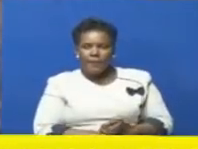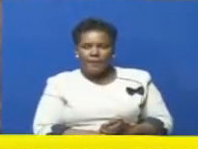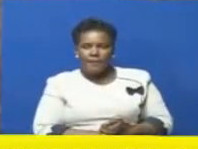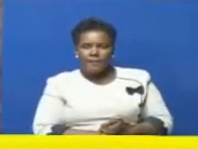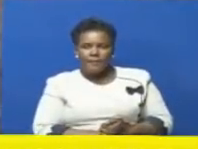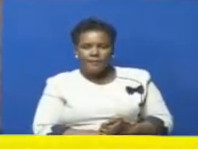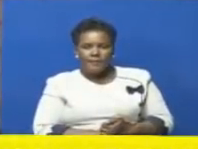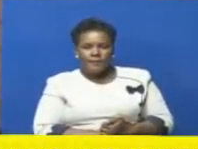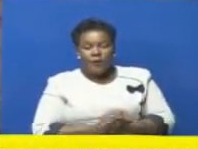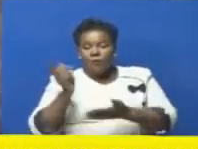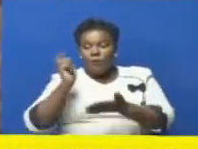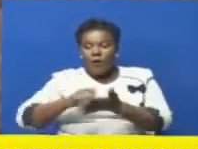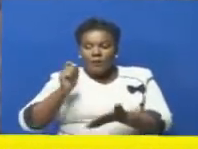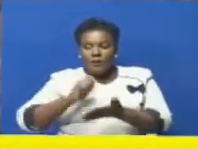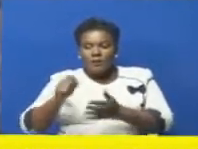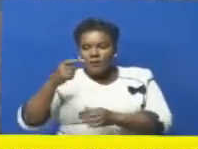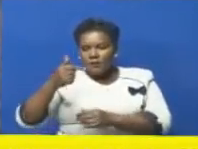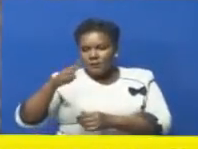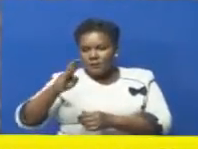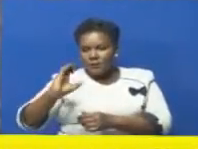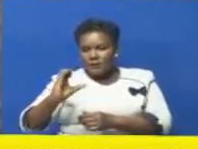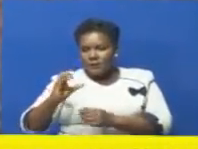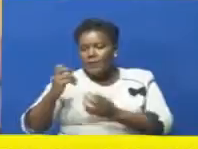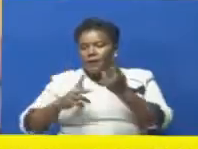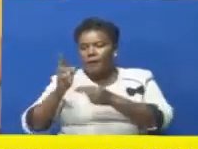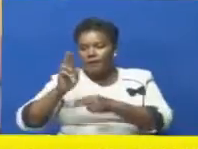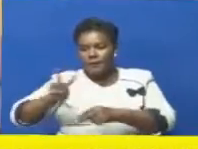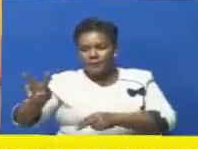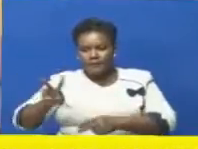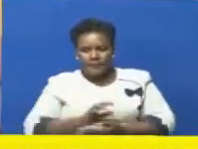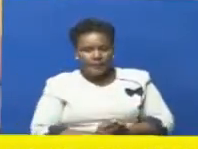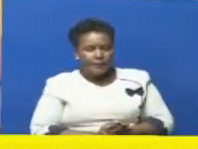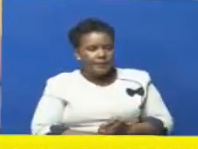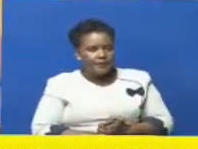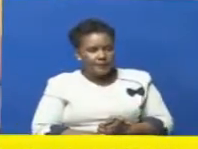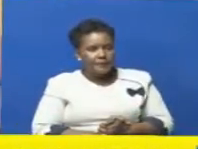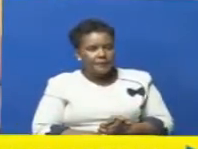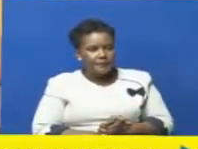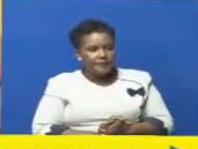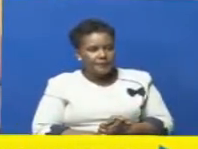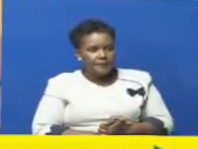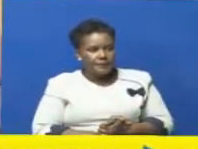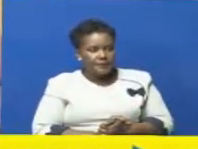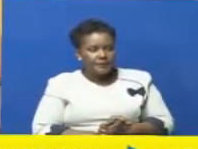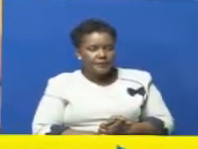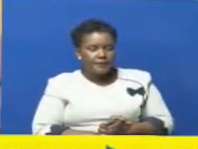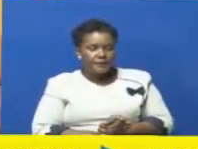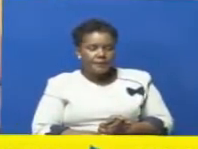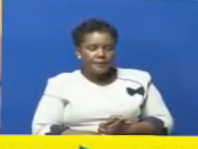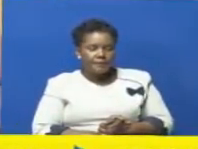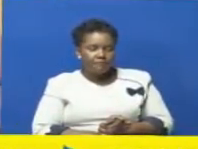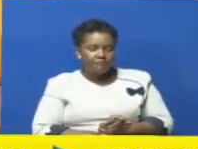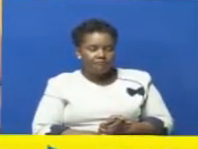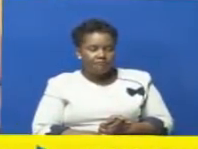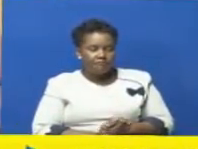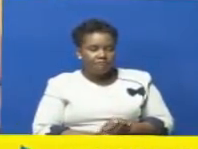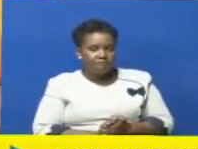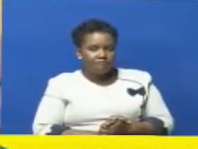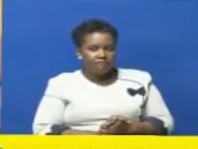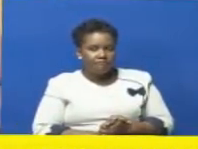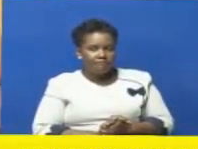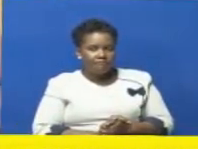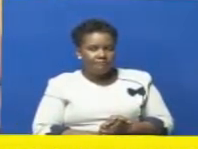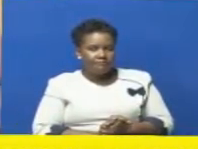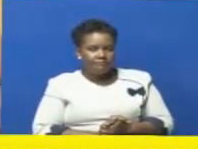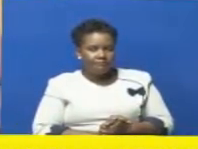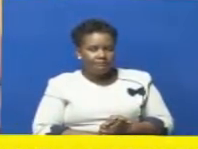Jose Acheo, TBC, Katavi. Taarifa hiyo ya mwanahabari wetu Jose Acheo kutoka huko jijini Mbeya,